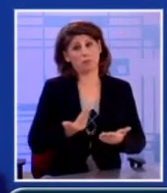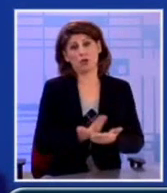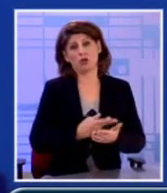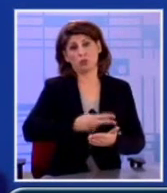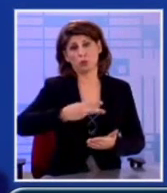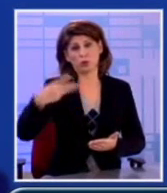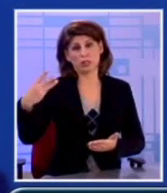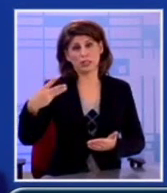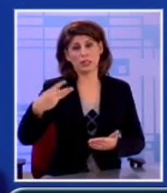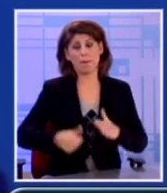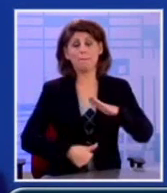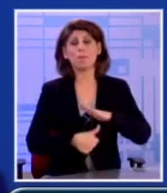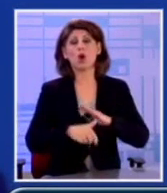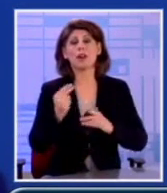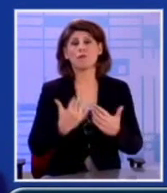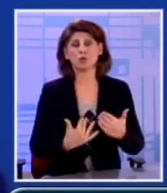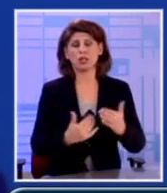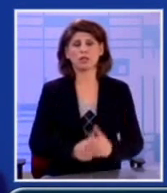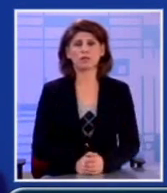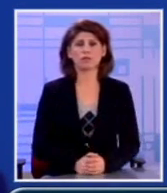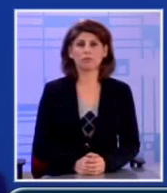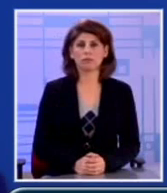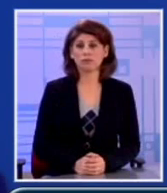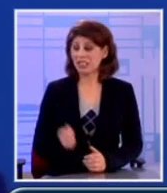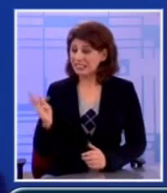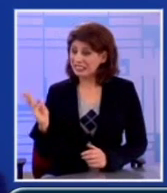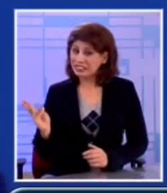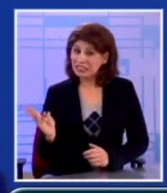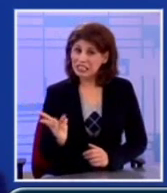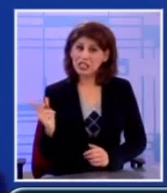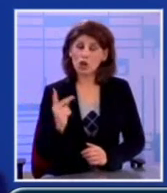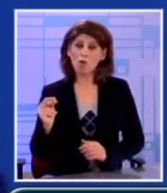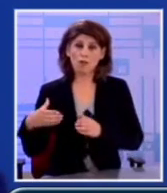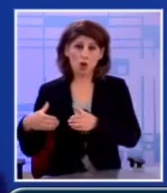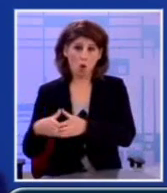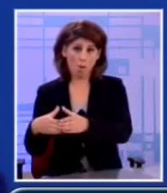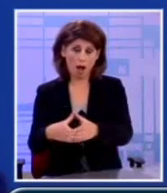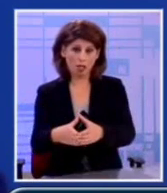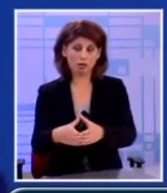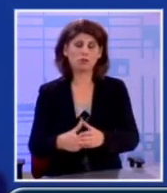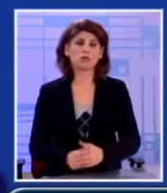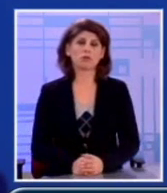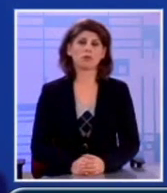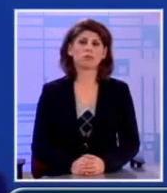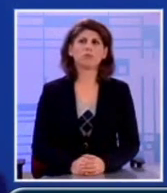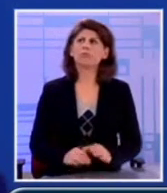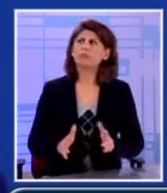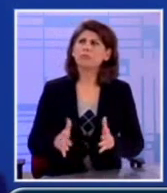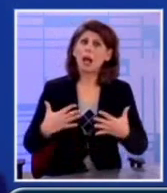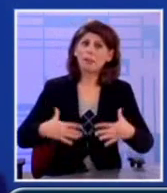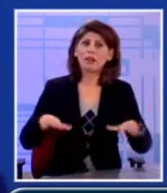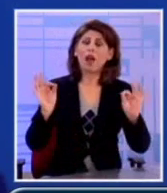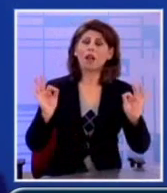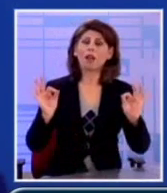του ΣΥΡΙΖΑ για την Προεδρία της Βουλής. Οι ίδιες τρεις κοινοβουλευτικές ομάδες, σχεδόν εξ